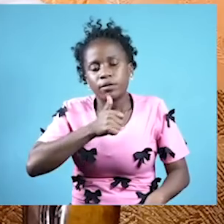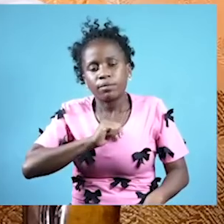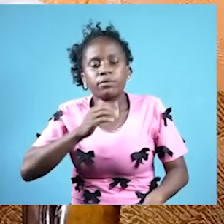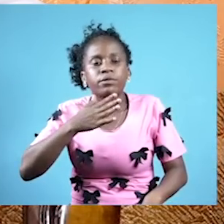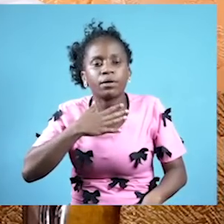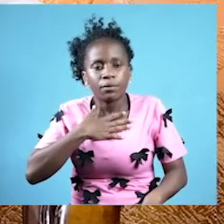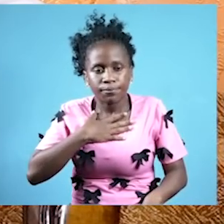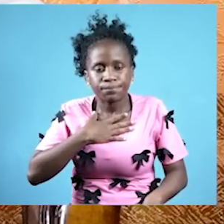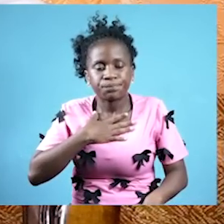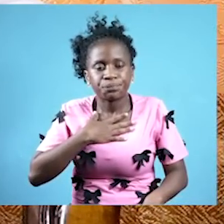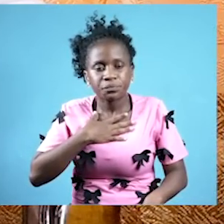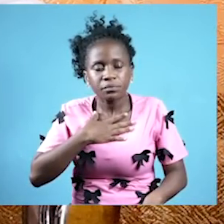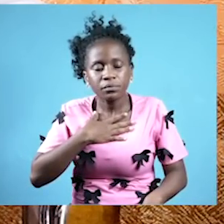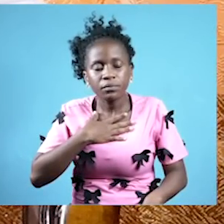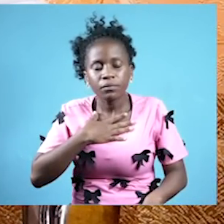Nafsi yangu